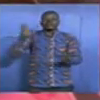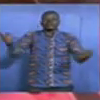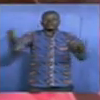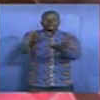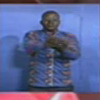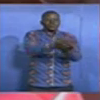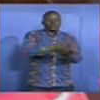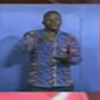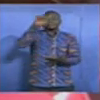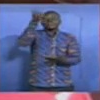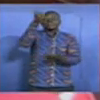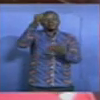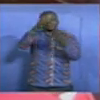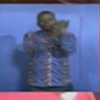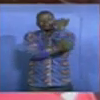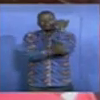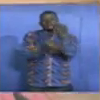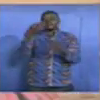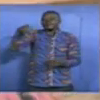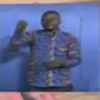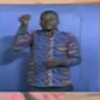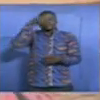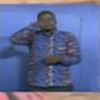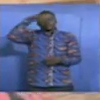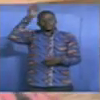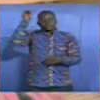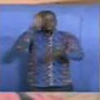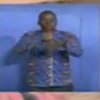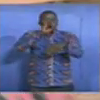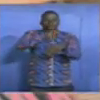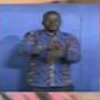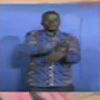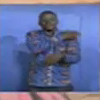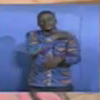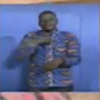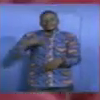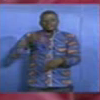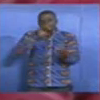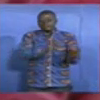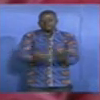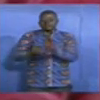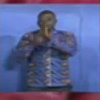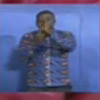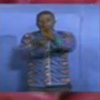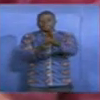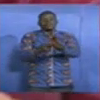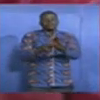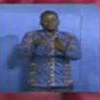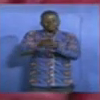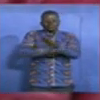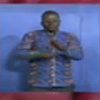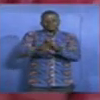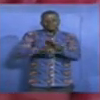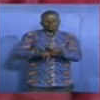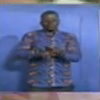pays d'Afrique de l'Ouest, du Cameroun et du Tchad, ainsi que des représentants d'organisations sous-régionales. En plus des actions que